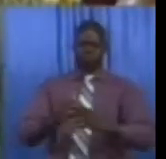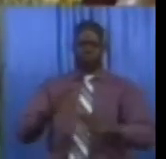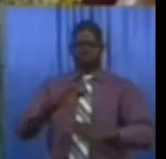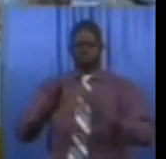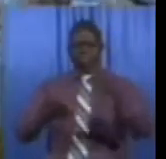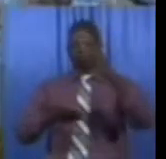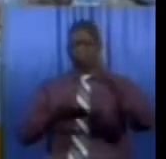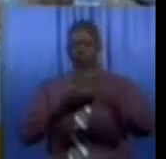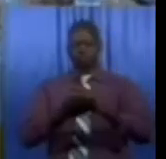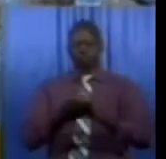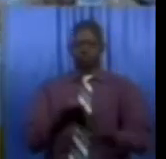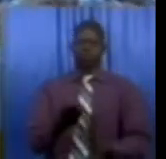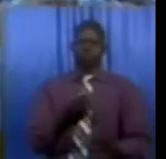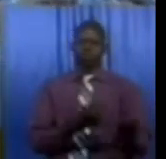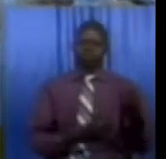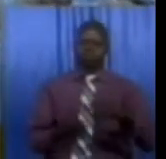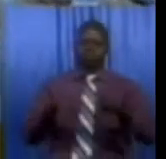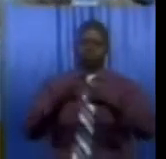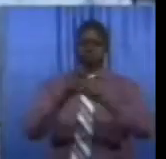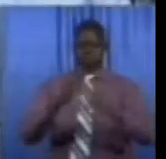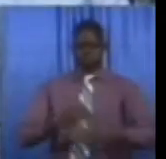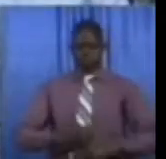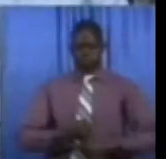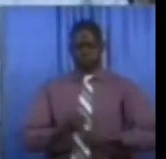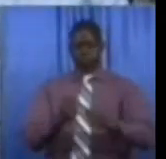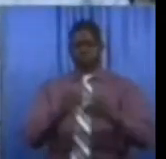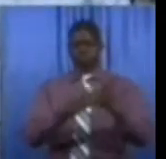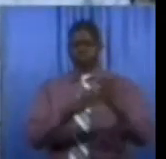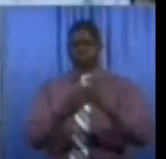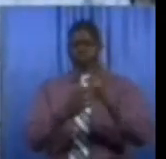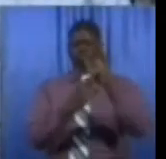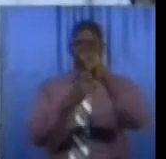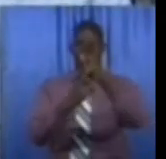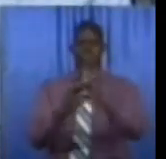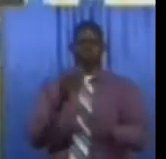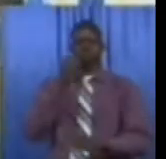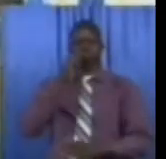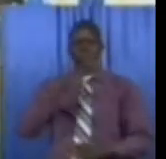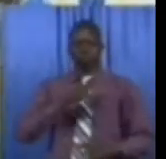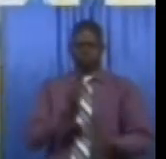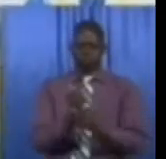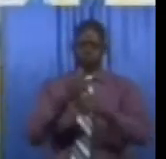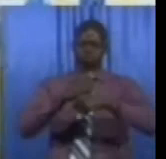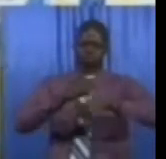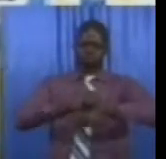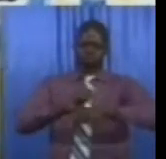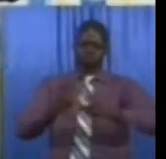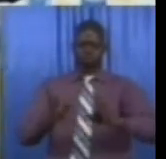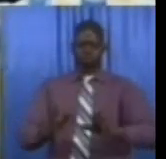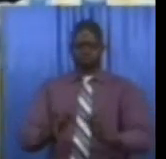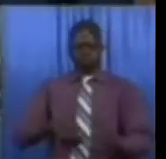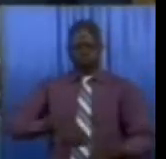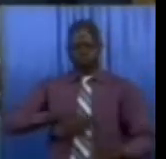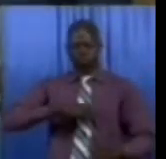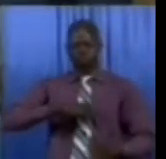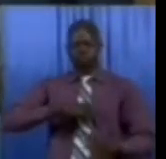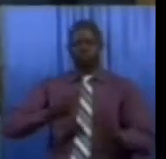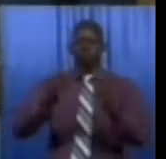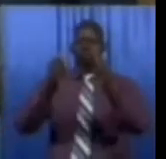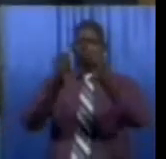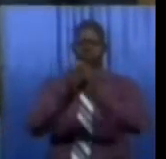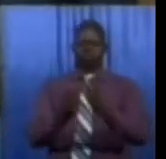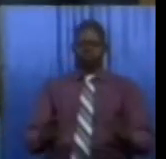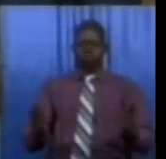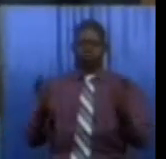bancaires ressortent comme une cause de la faible représentativité des femmes dans la création d'entreprises formelles. Avec cette